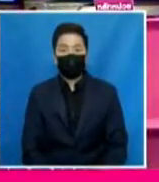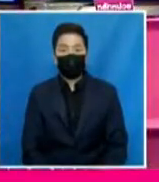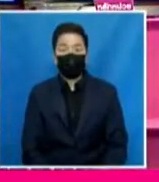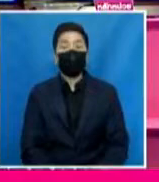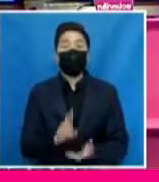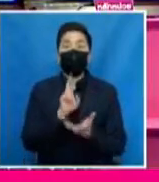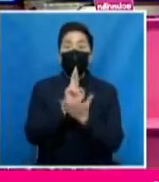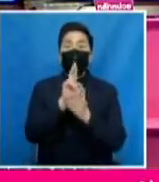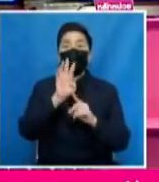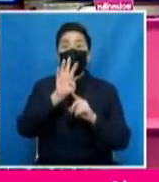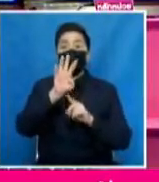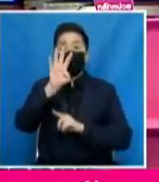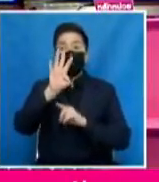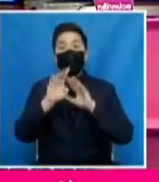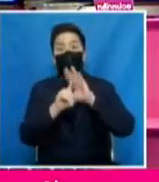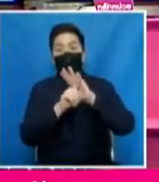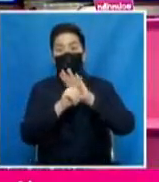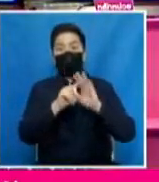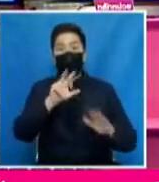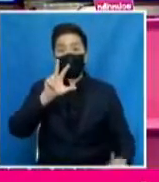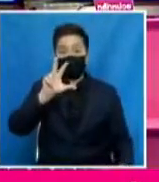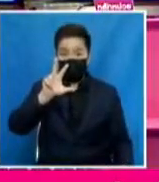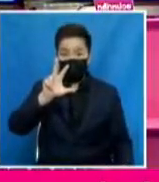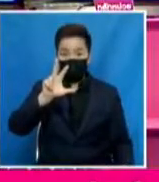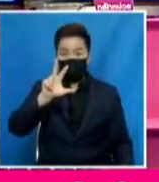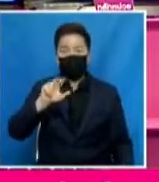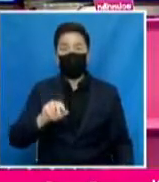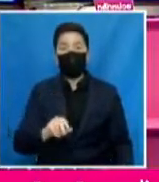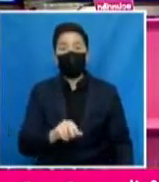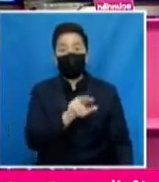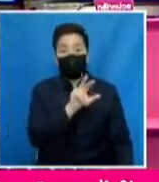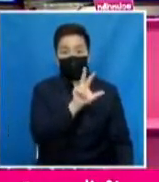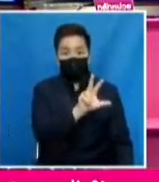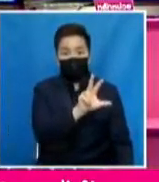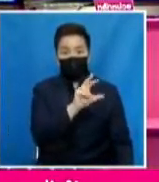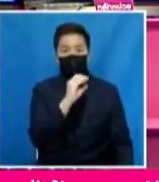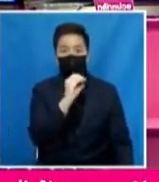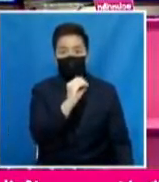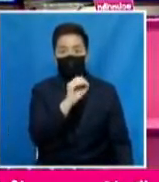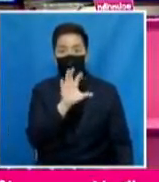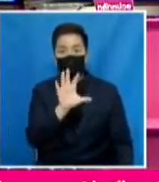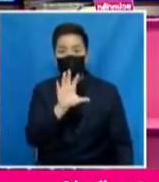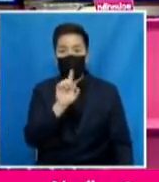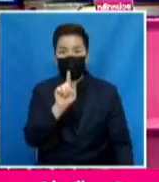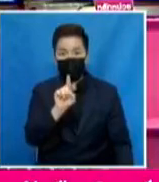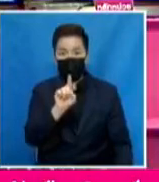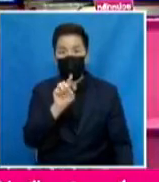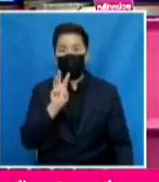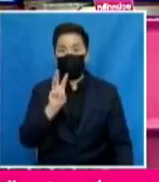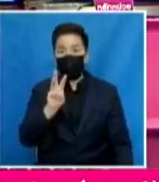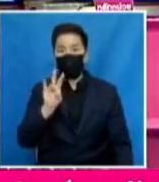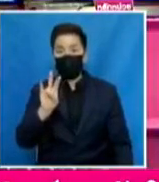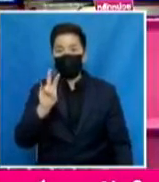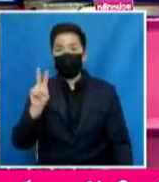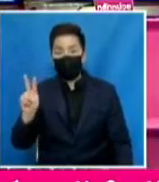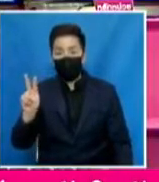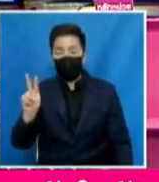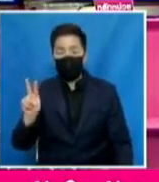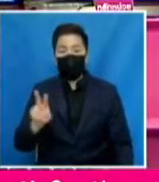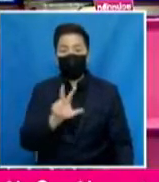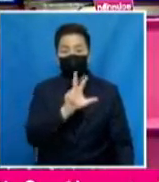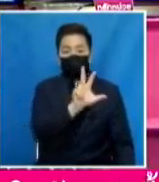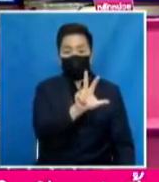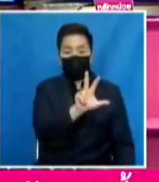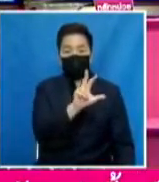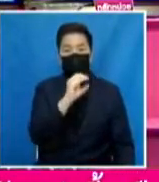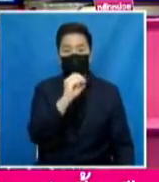อันดับที่4หมุนครั้งที่3เลขที่ออก3 0 5 1 6 7 2 3 0